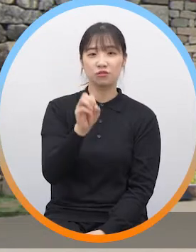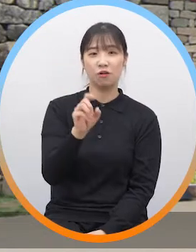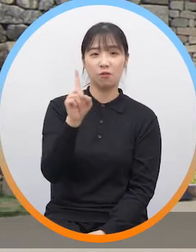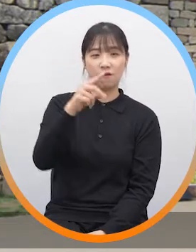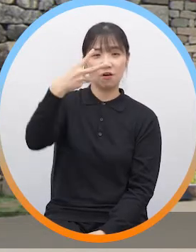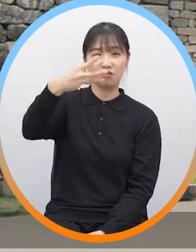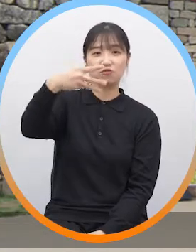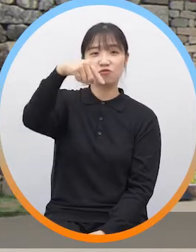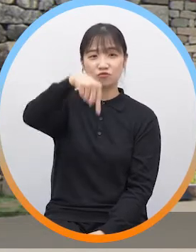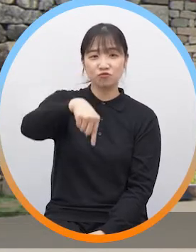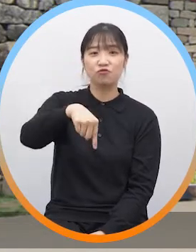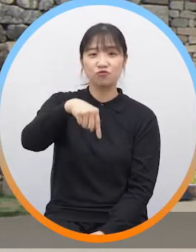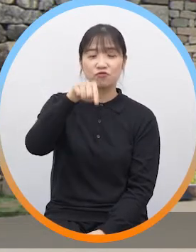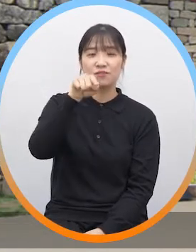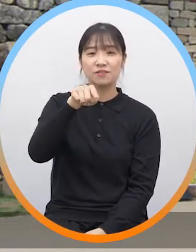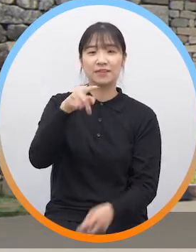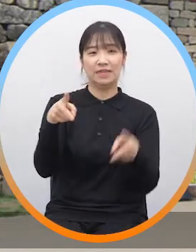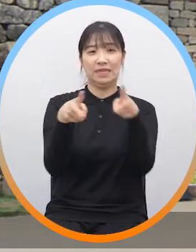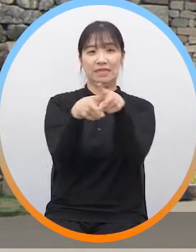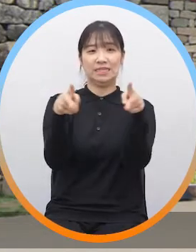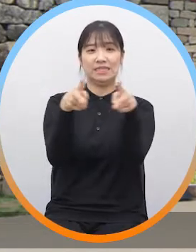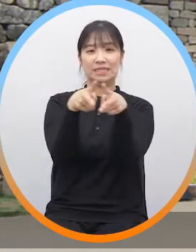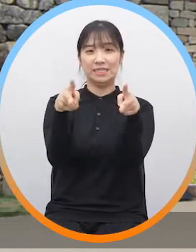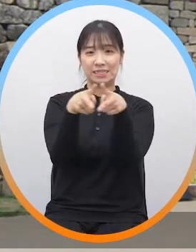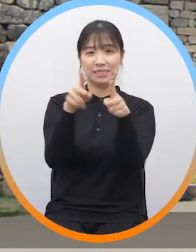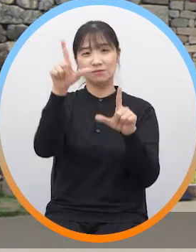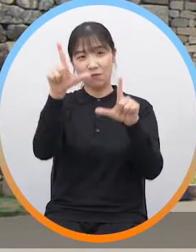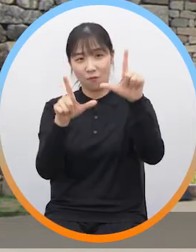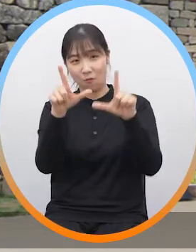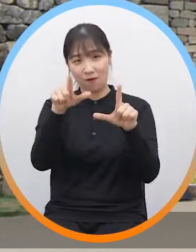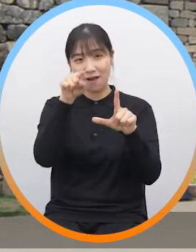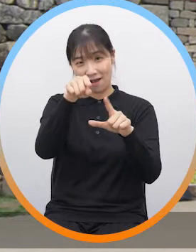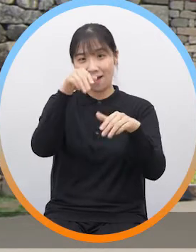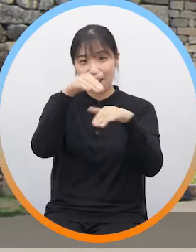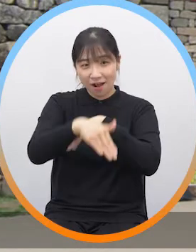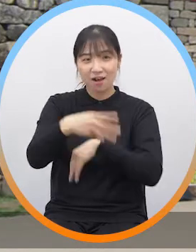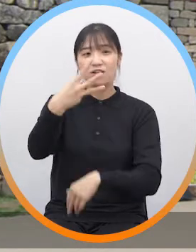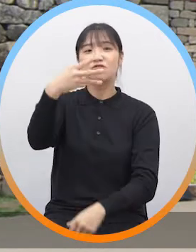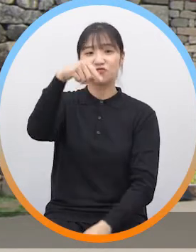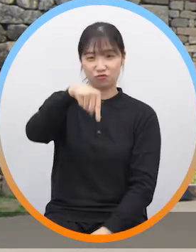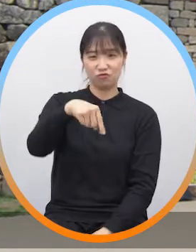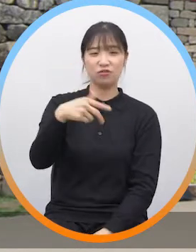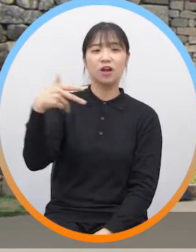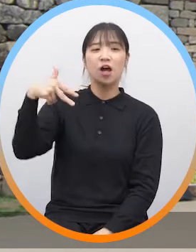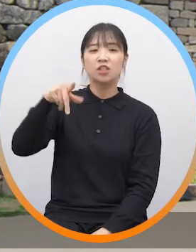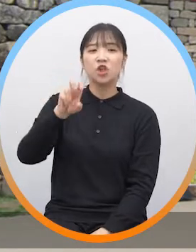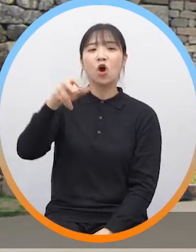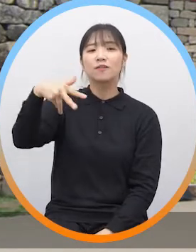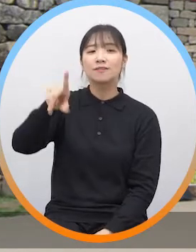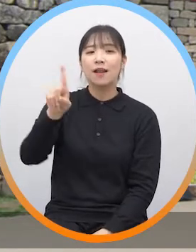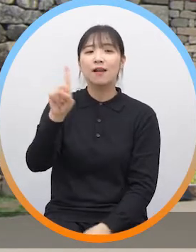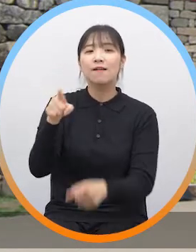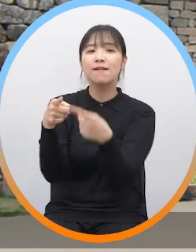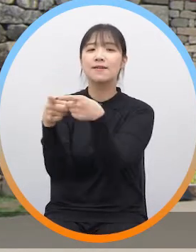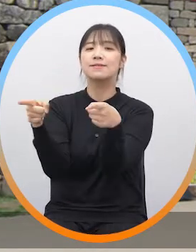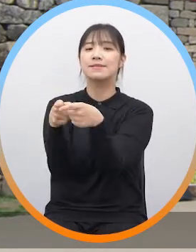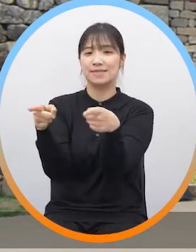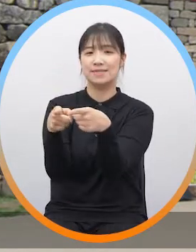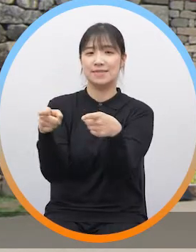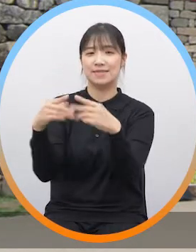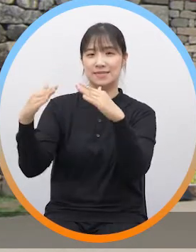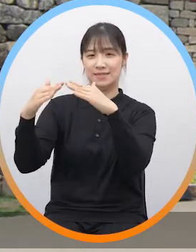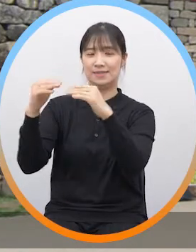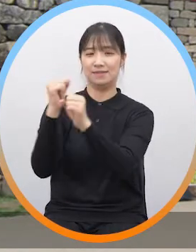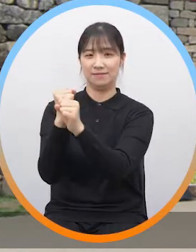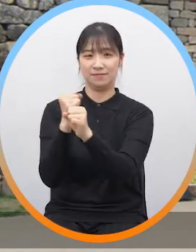그러면 루라는 것은 2층으로 되어 있는 저런 형태를 루라고 하고, 정자는 뭐 1층으로 되어 있는